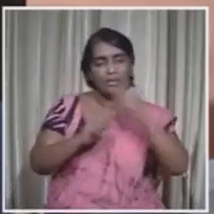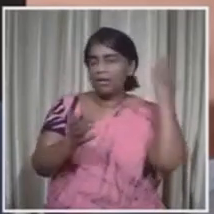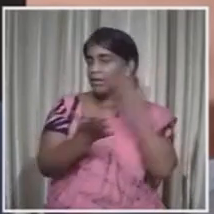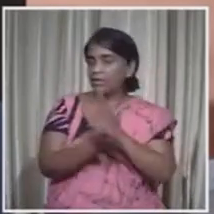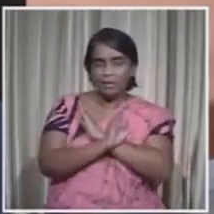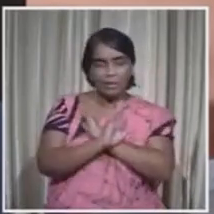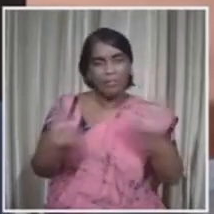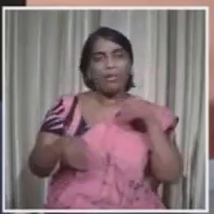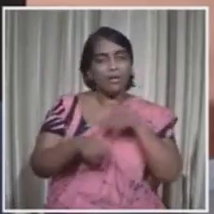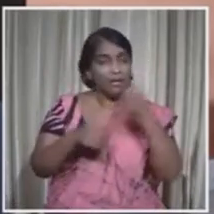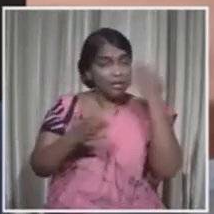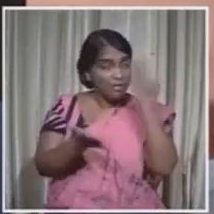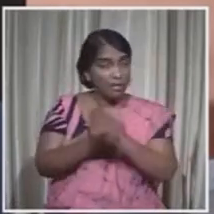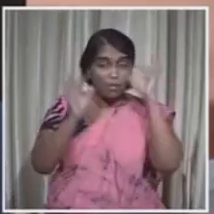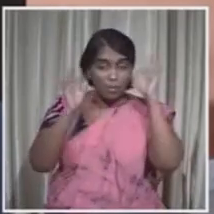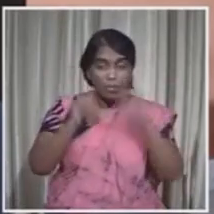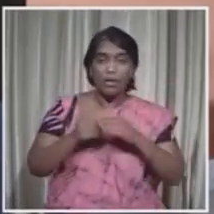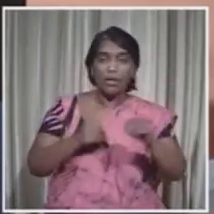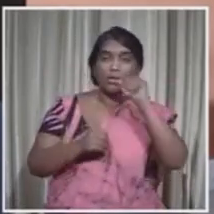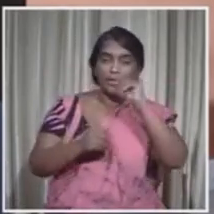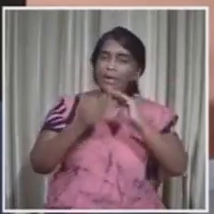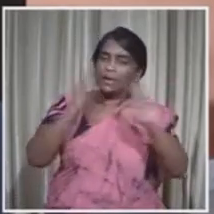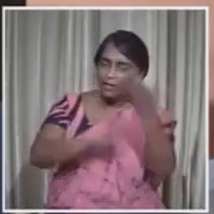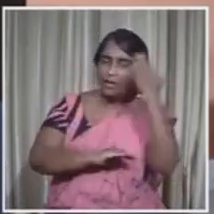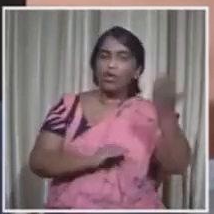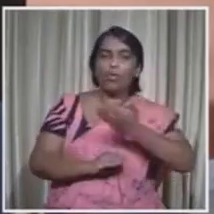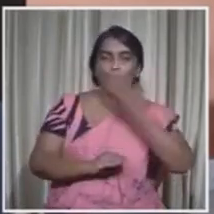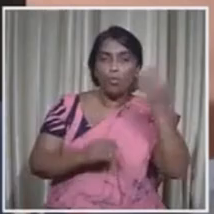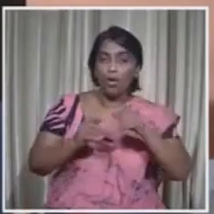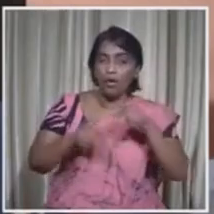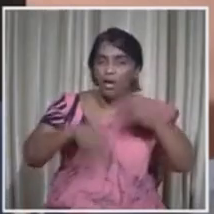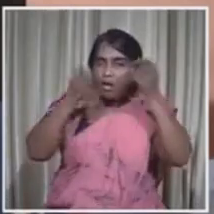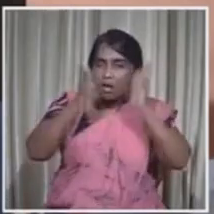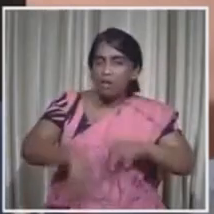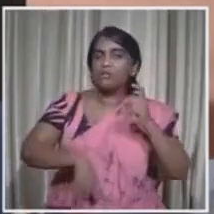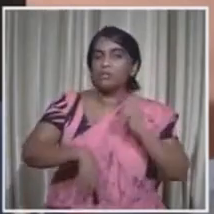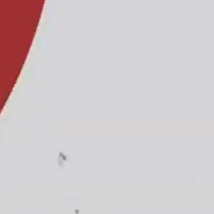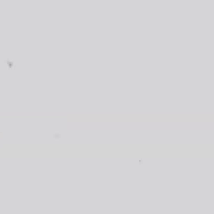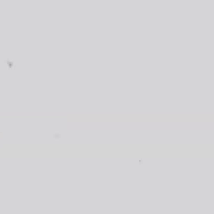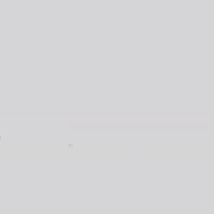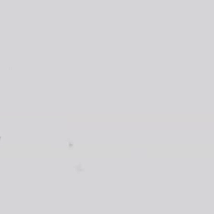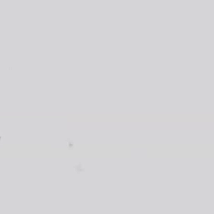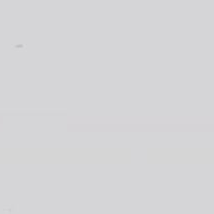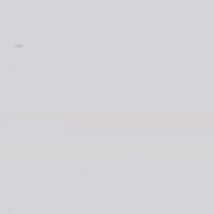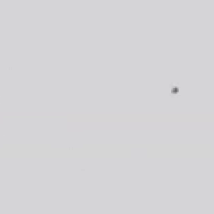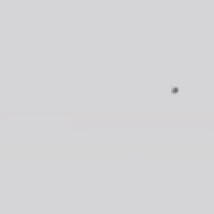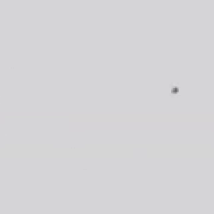එහෙම නවත්තන්නේ නැතුව හිටියොත් ඇත්තටම ගෙදර යවන්න පුළුවන්. මේක අවසාන අවස්ථාව. මේක නම් ගෙදර යන්න බොහොම ස්තුතියි.